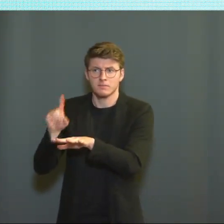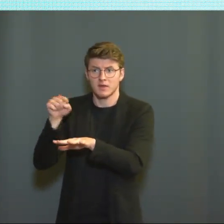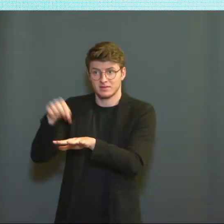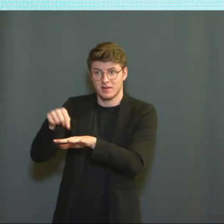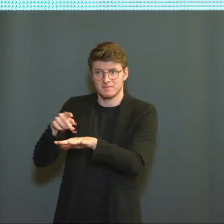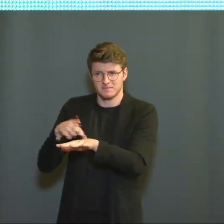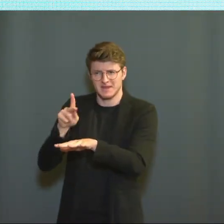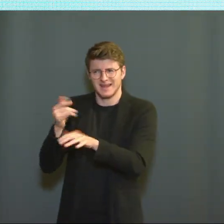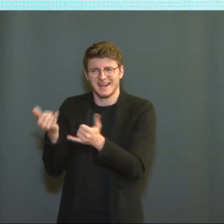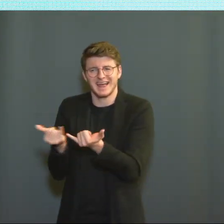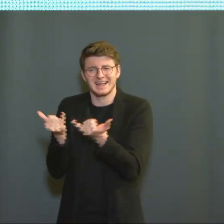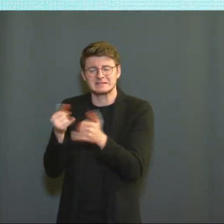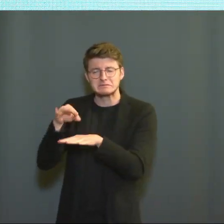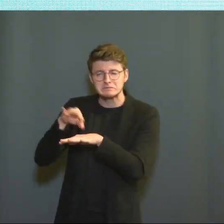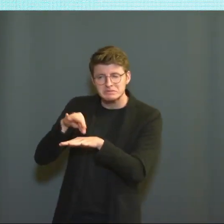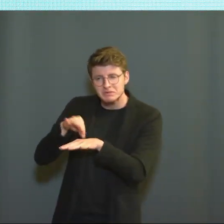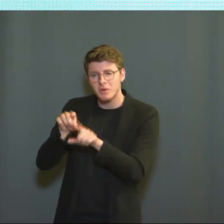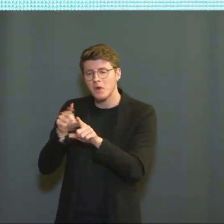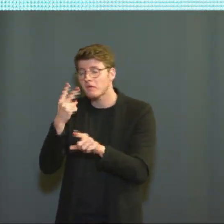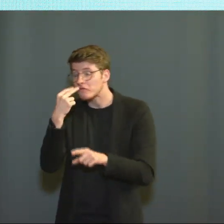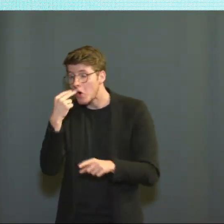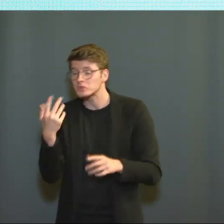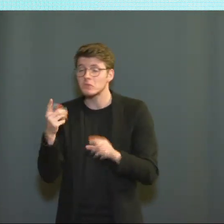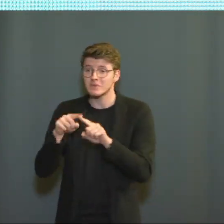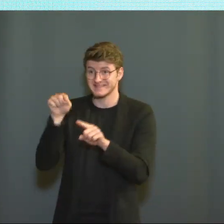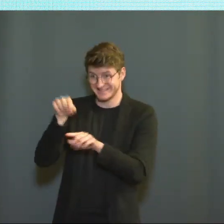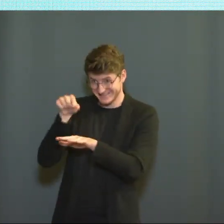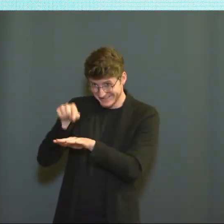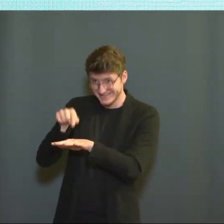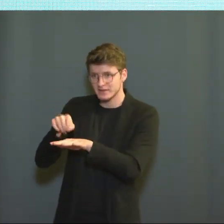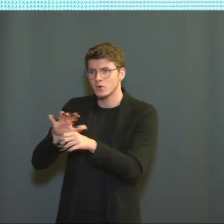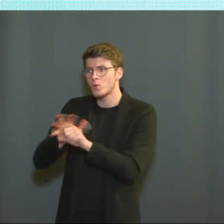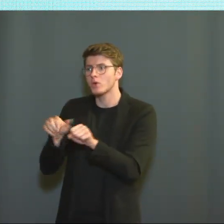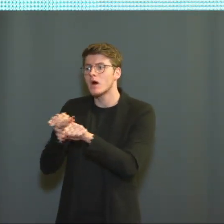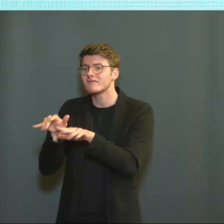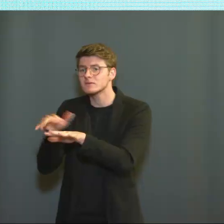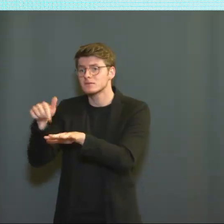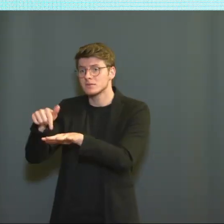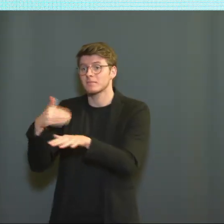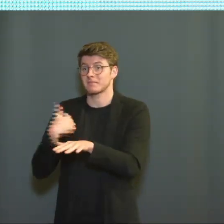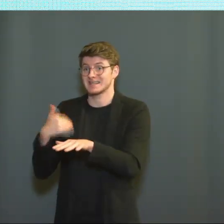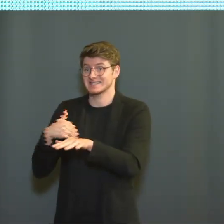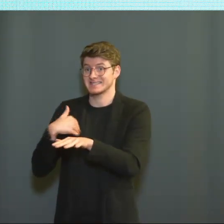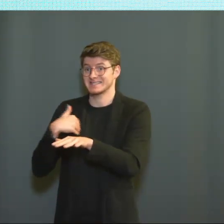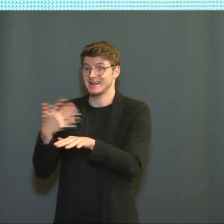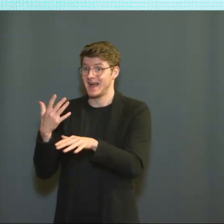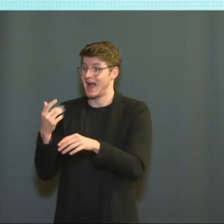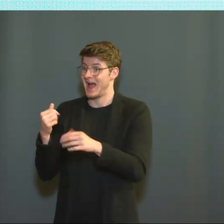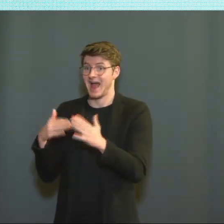zoals verkoudheidssymptomen, dat we daarvan weten dat mensen antistoffen opbouwen, maar dat die antistoffen ook kunnen